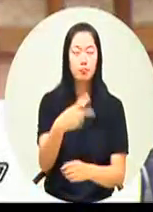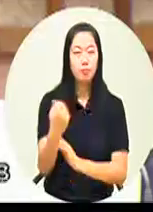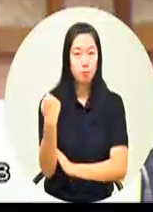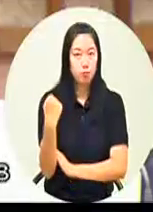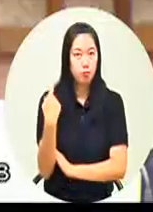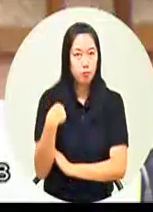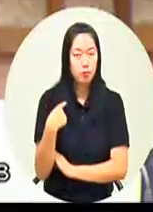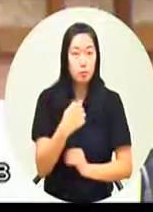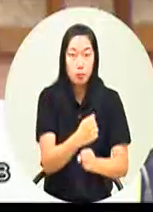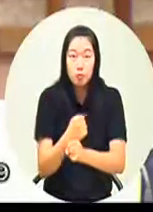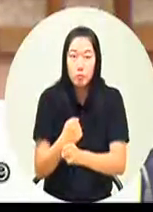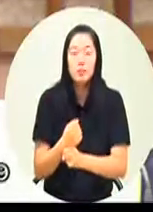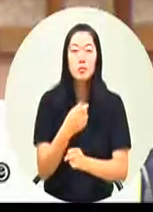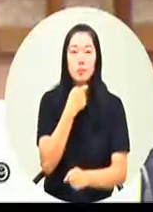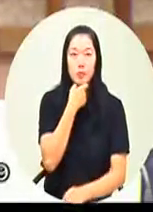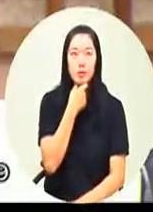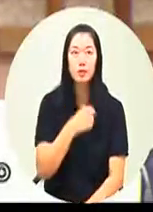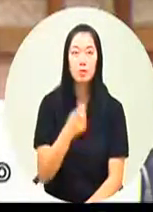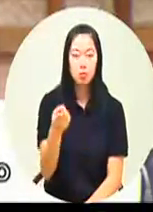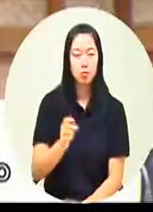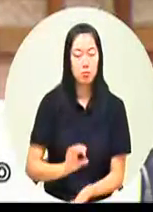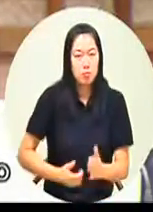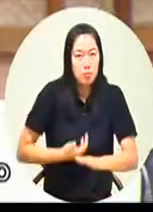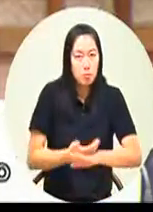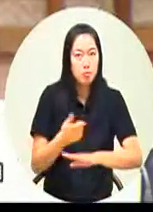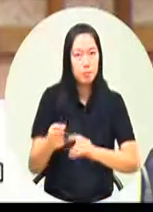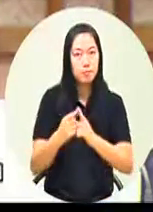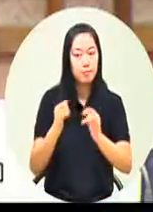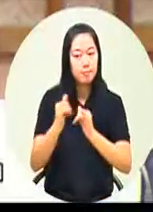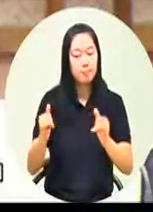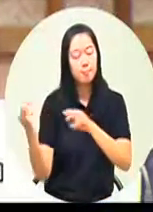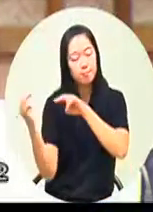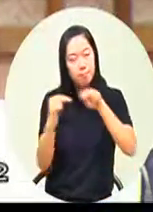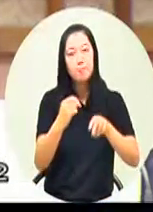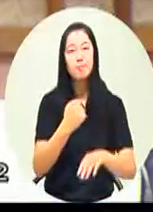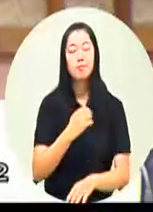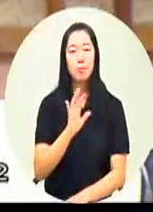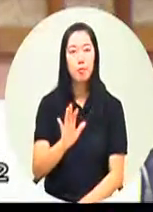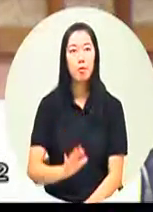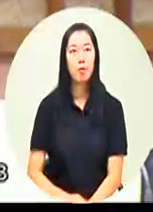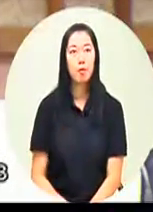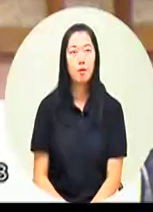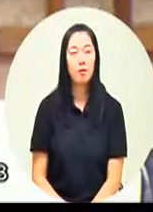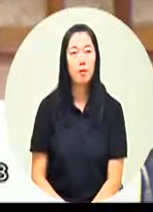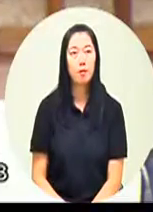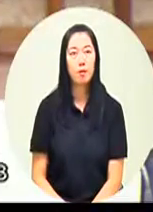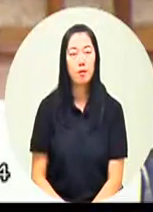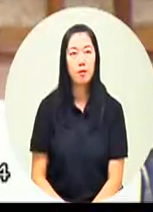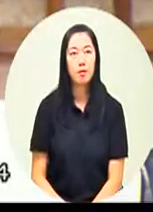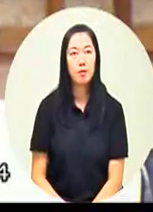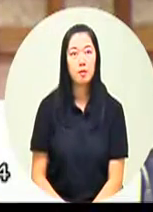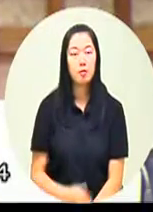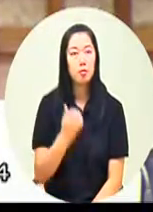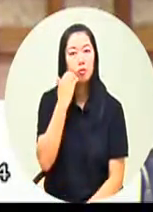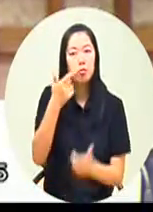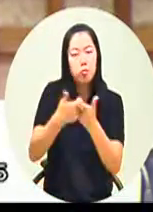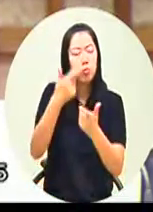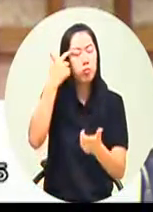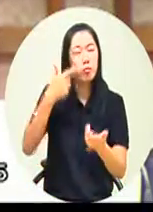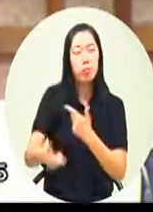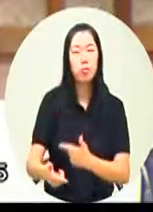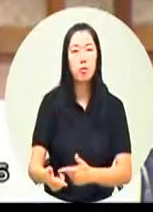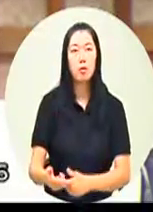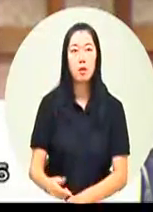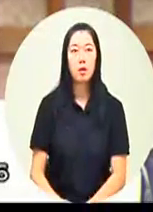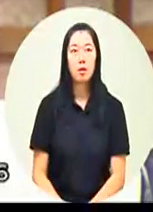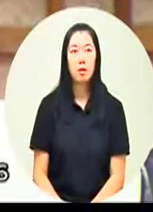密切注意啊，你们的用心市民朋友看得到，但是如果因应来不及哈，可能到时